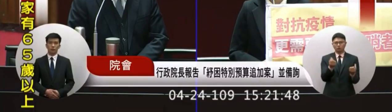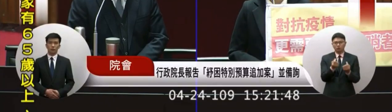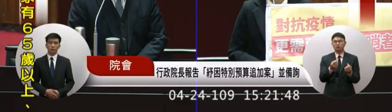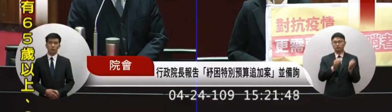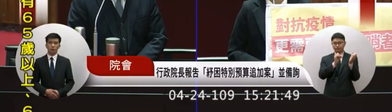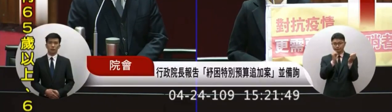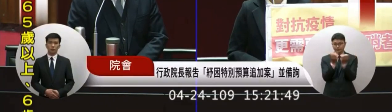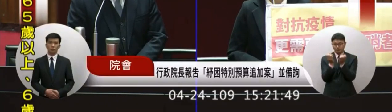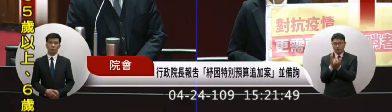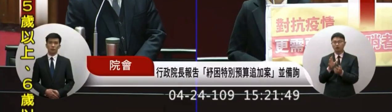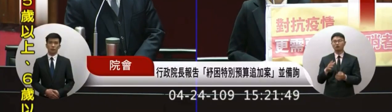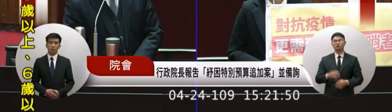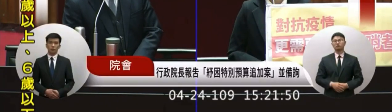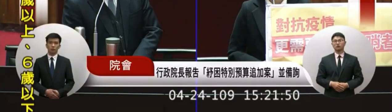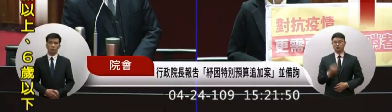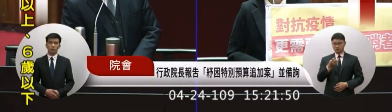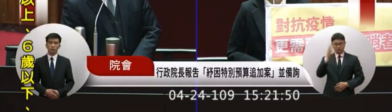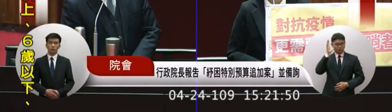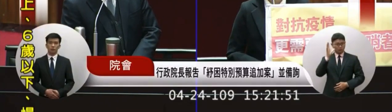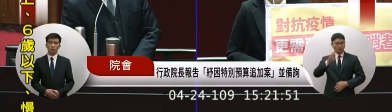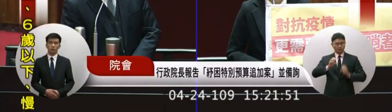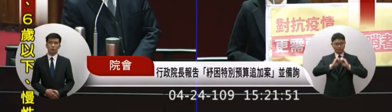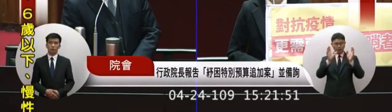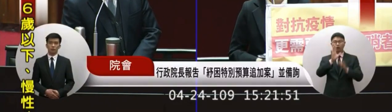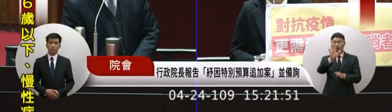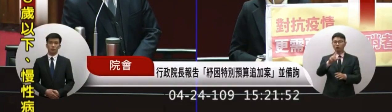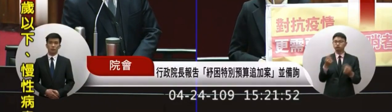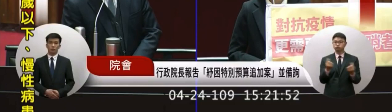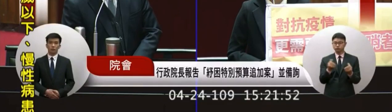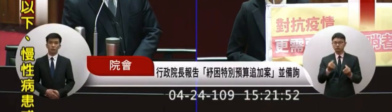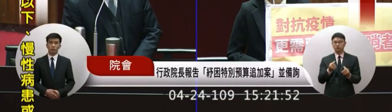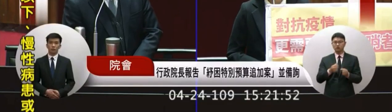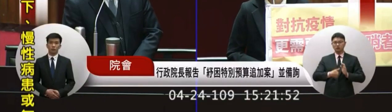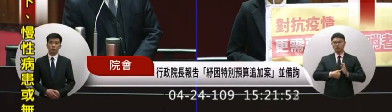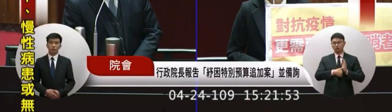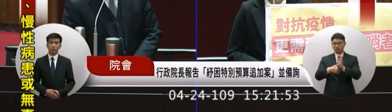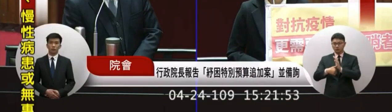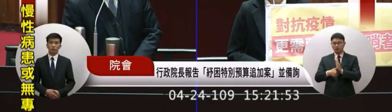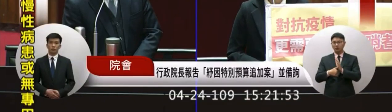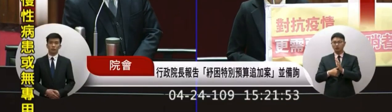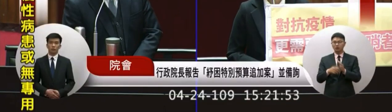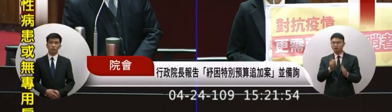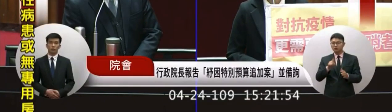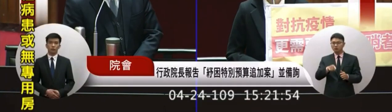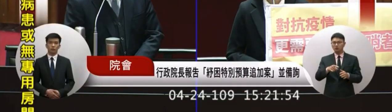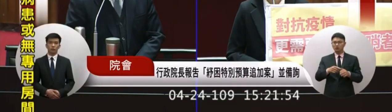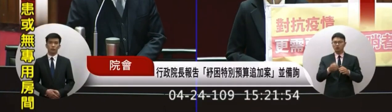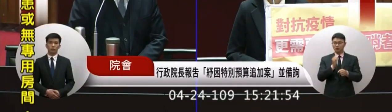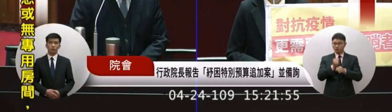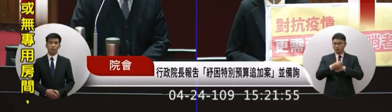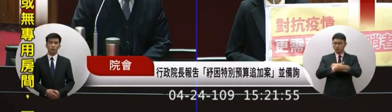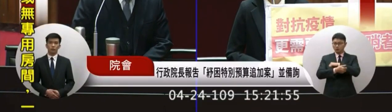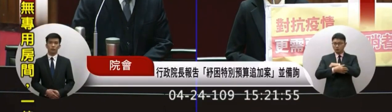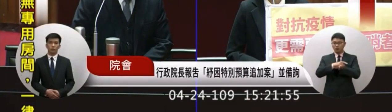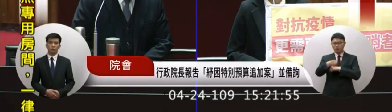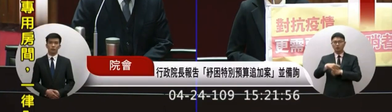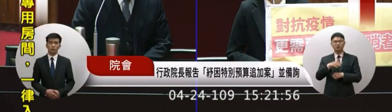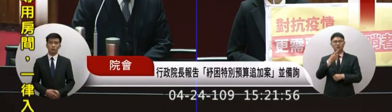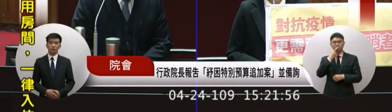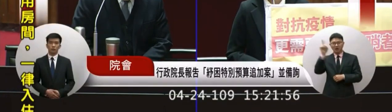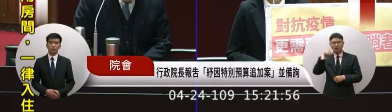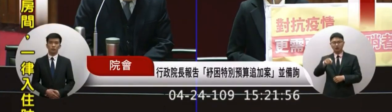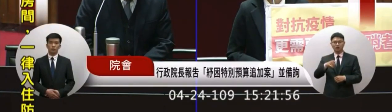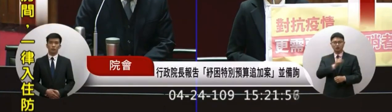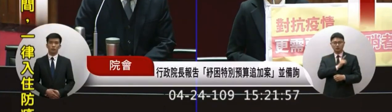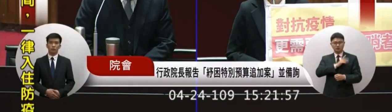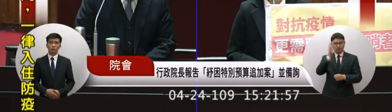像这边有几个案子新闻上也都有报道，就是说比如说有一些知名皮件店的员工因为他想检举这个老板或主管，他